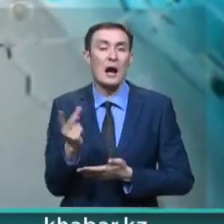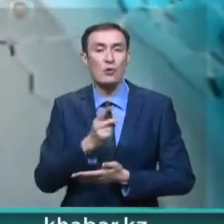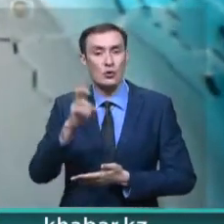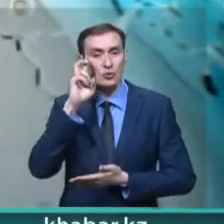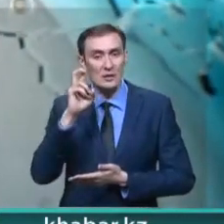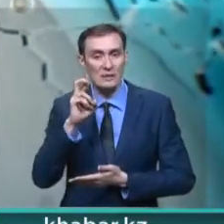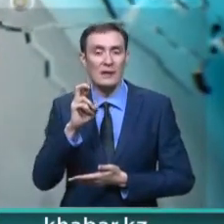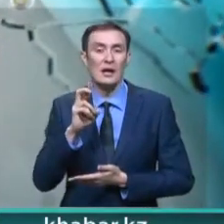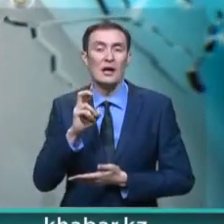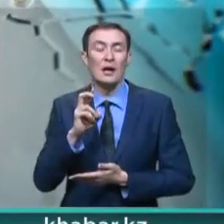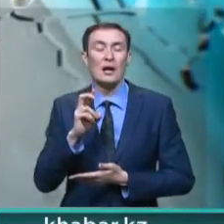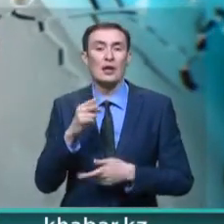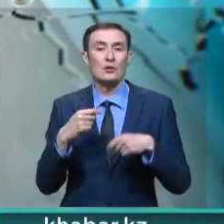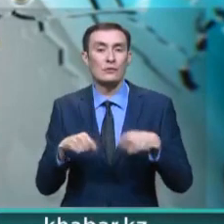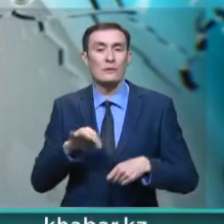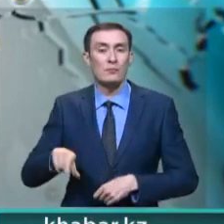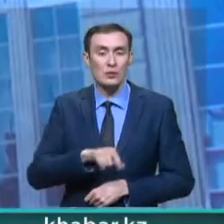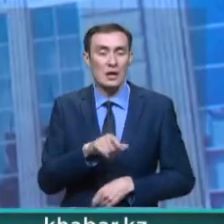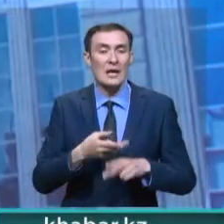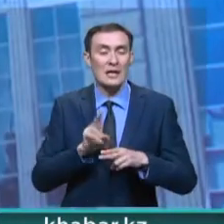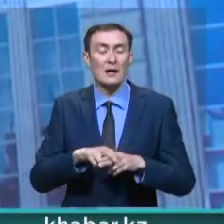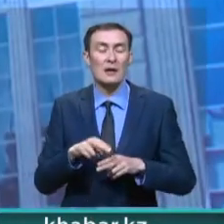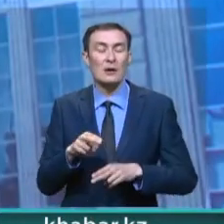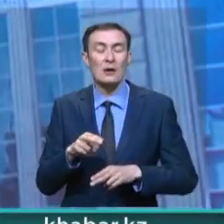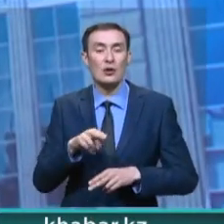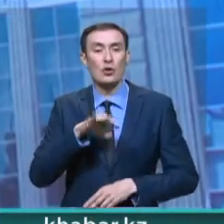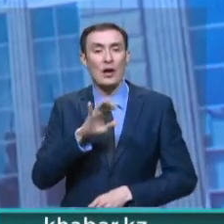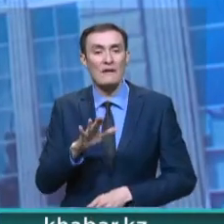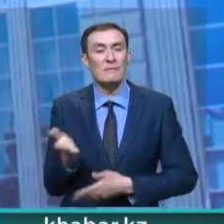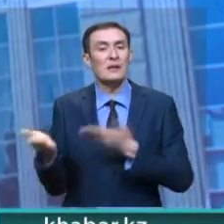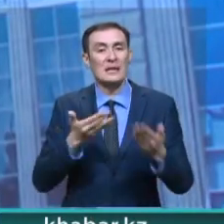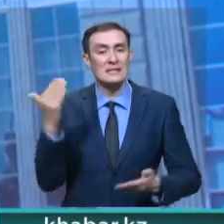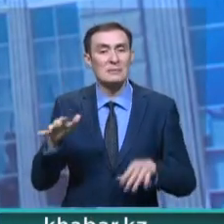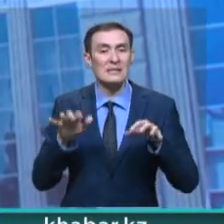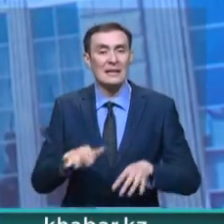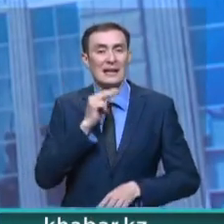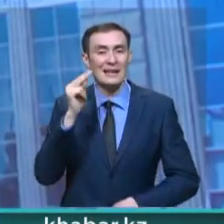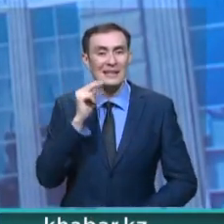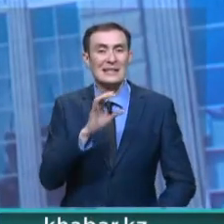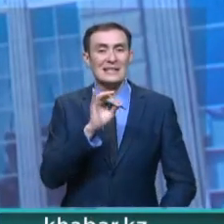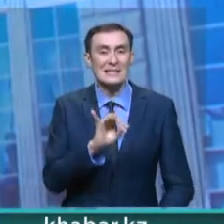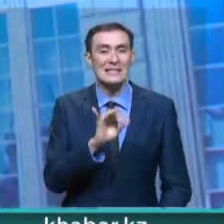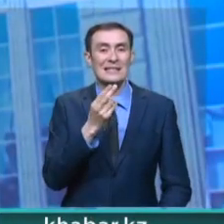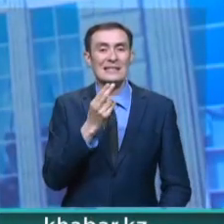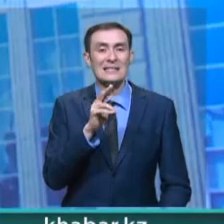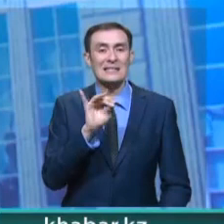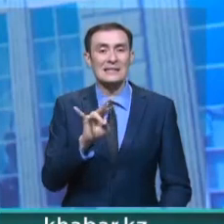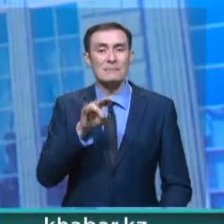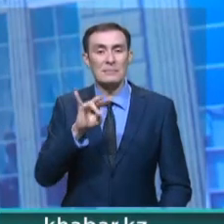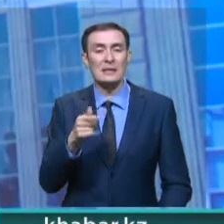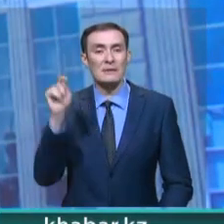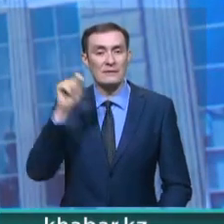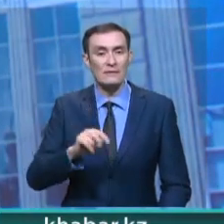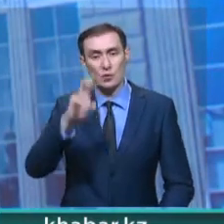– Нурлы-Жол и Пояс и Путь. Пользуясь случаем, Касым-Жомарт Токаев пригласил председателя КНР Син Цзяньпиня посетить